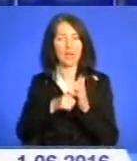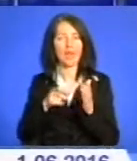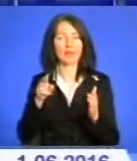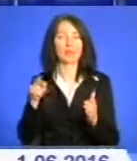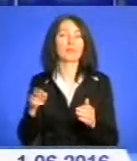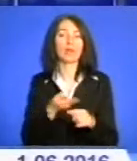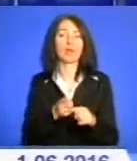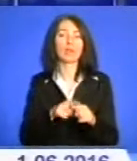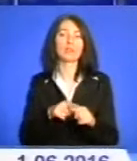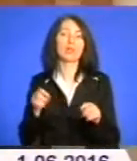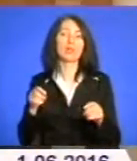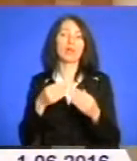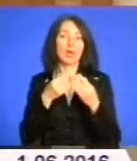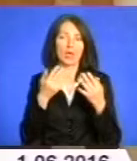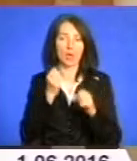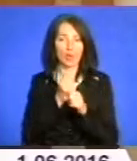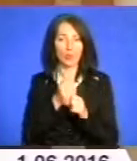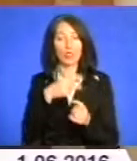сюжеті.